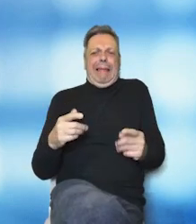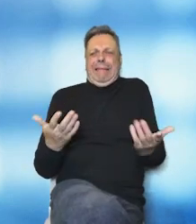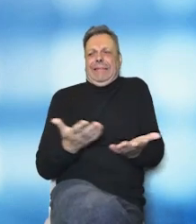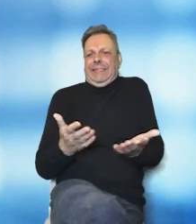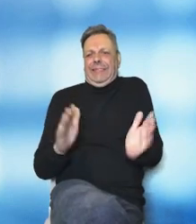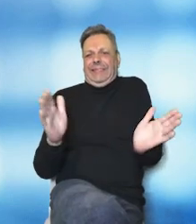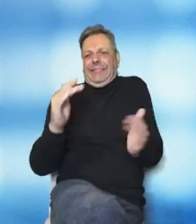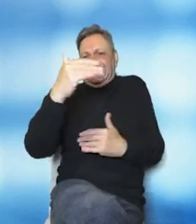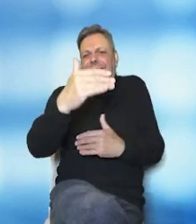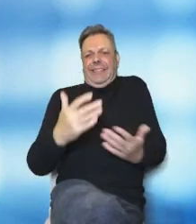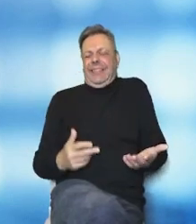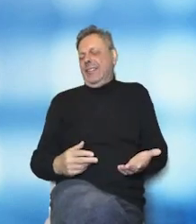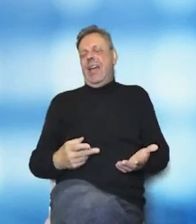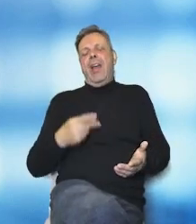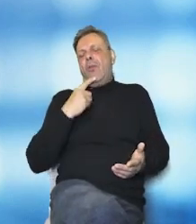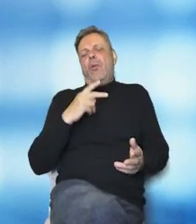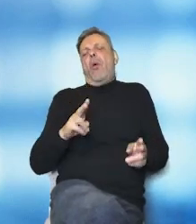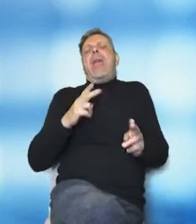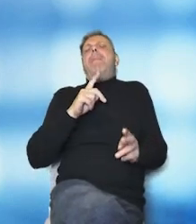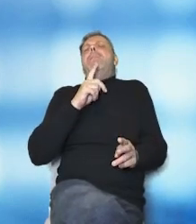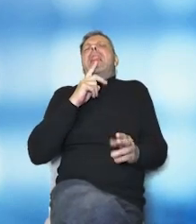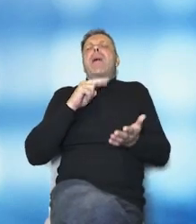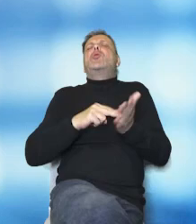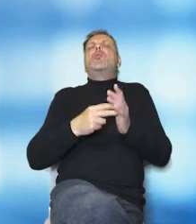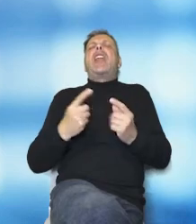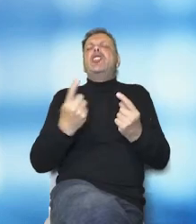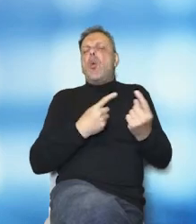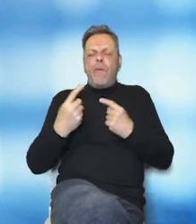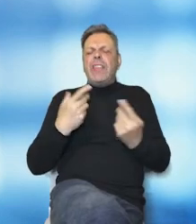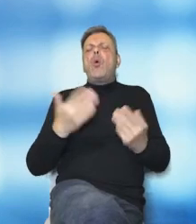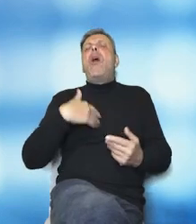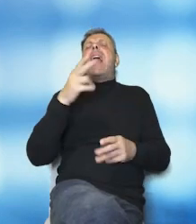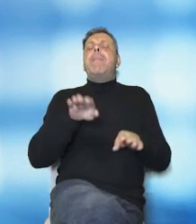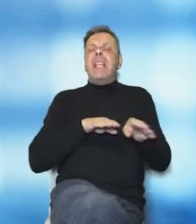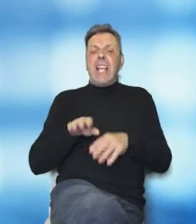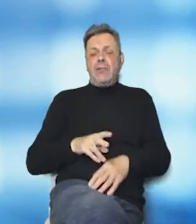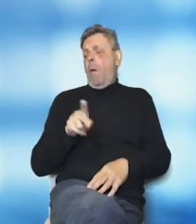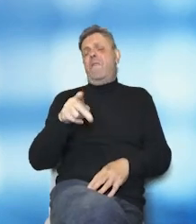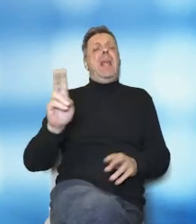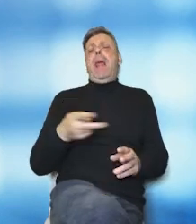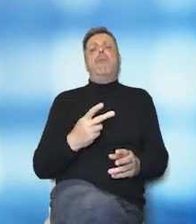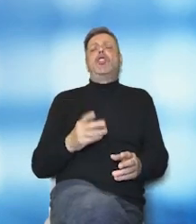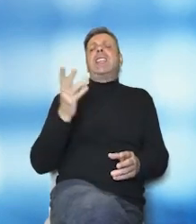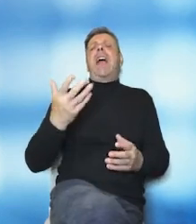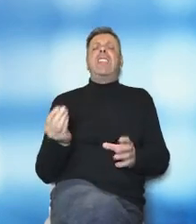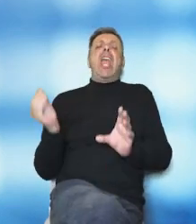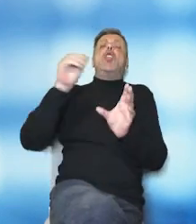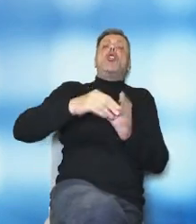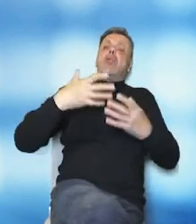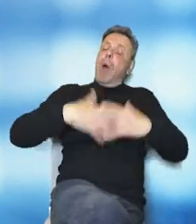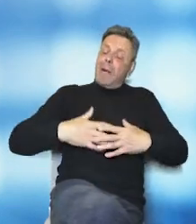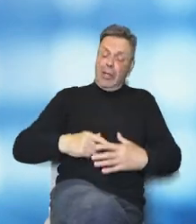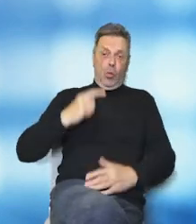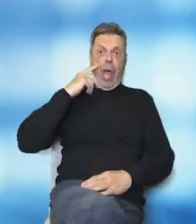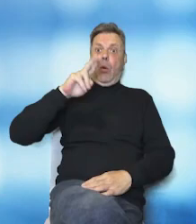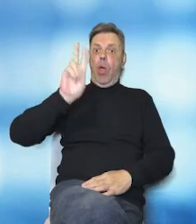propisana tehničkim uvjetima koje ministarstvo definira, onda nemate gdje staviti dodatnu aparaturu. Ali evo, ako